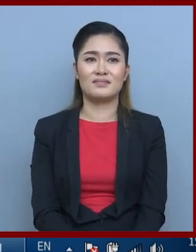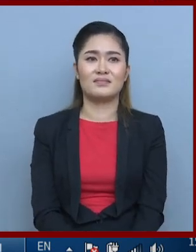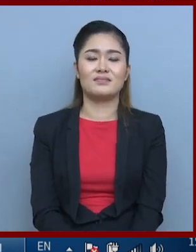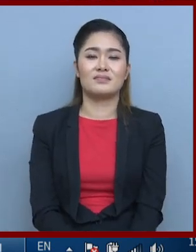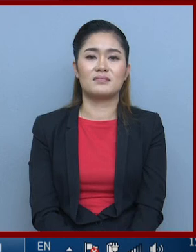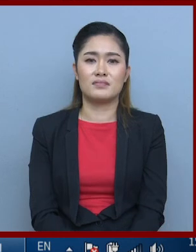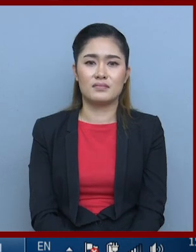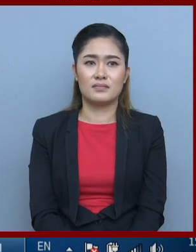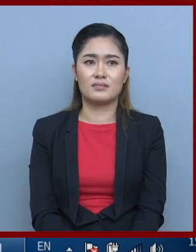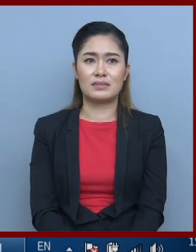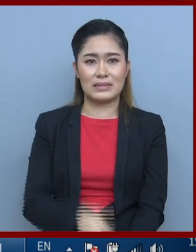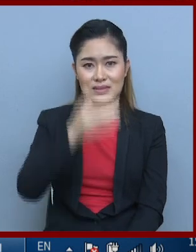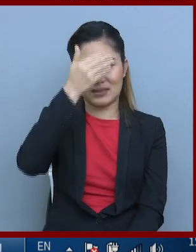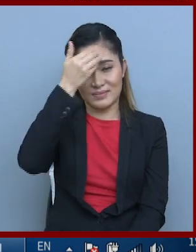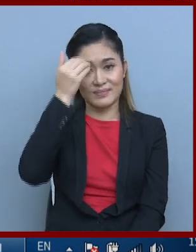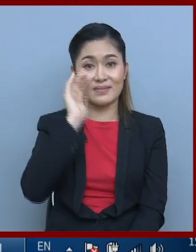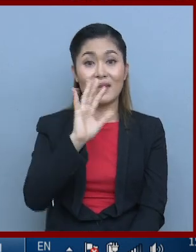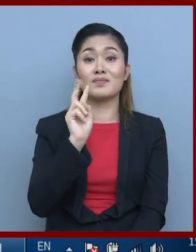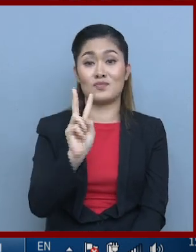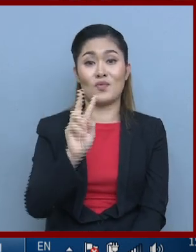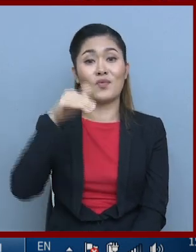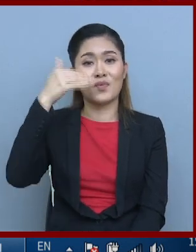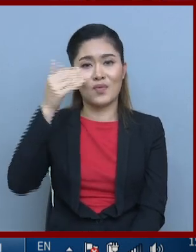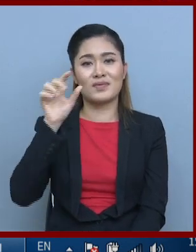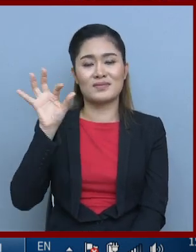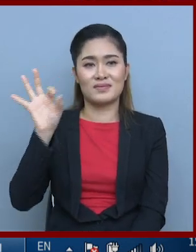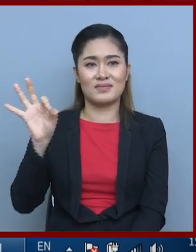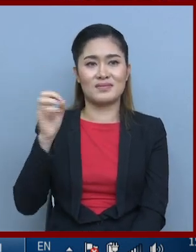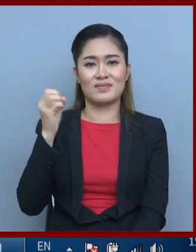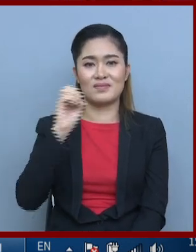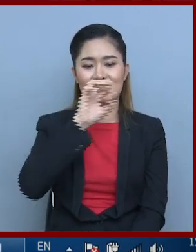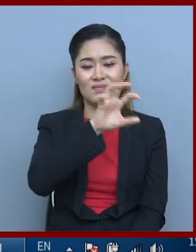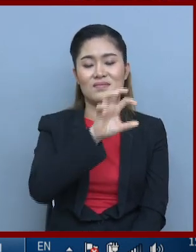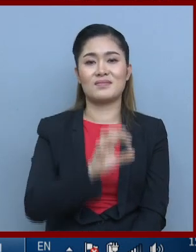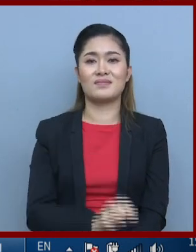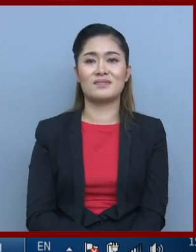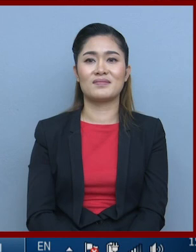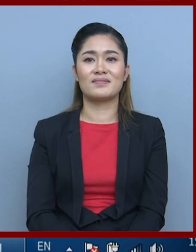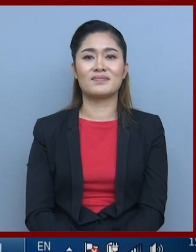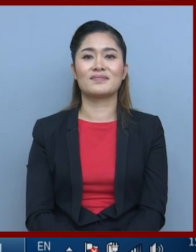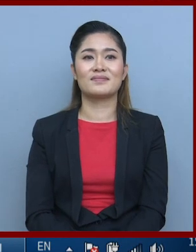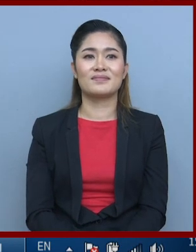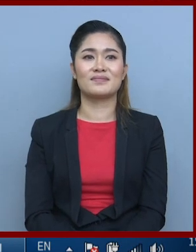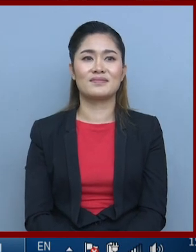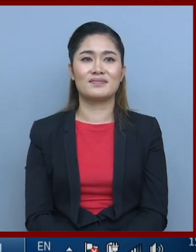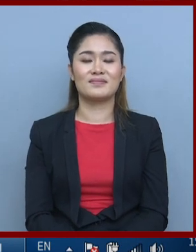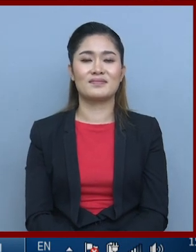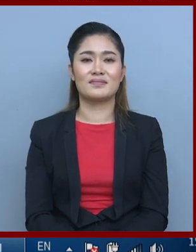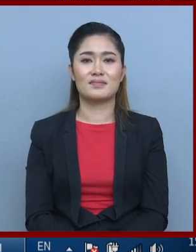copy อย่าลืมเลือก panel 2ก่อนแล้วค่อยคลิกอะไรวางได้มาแล้วน